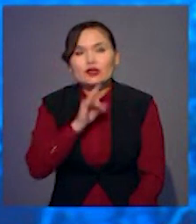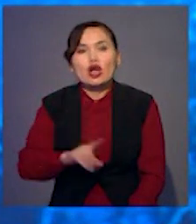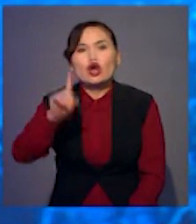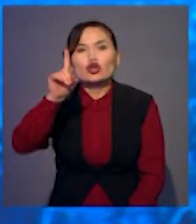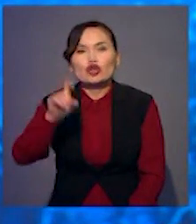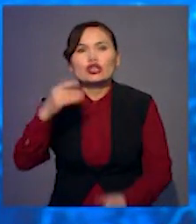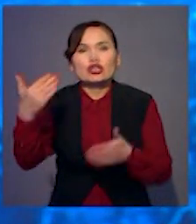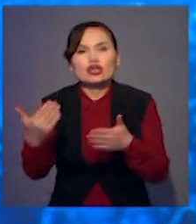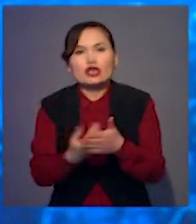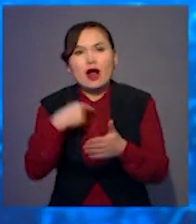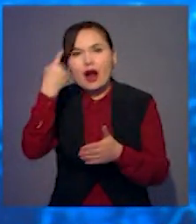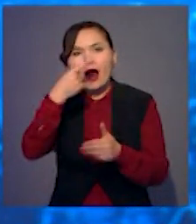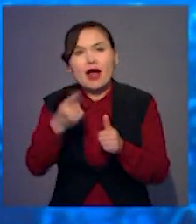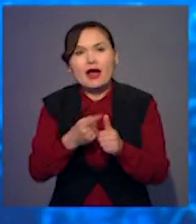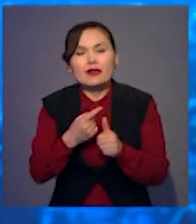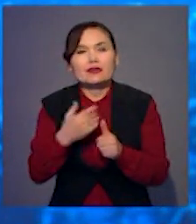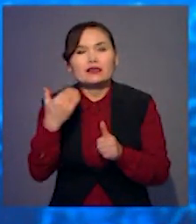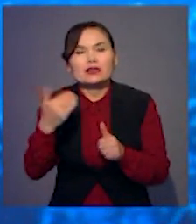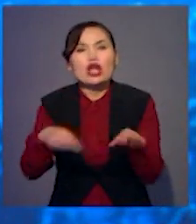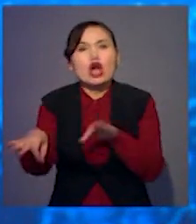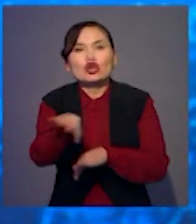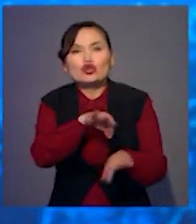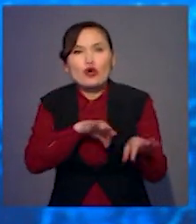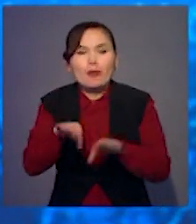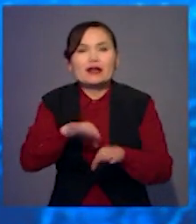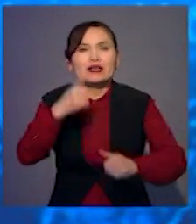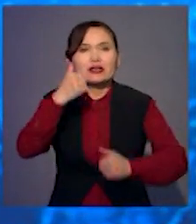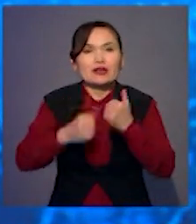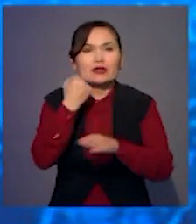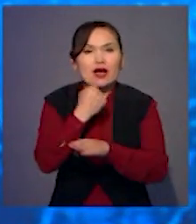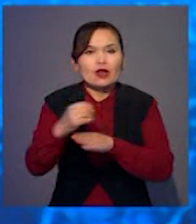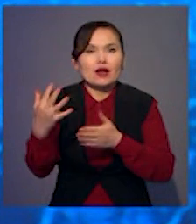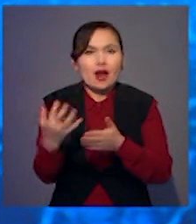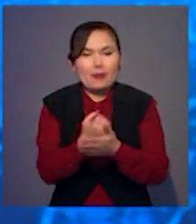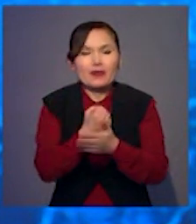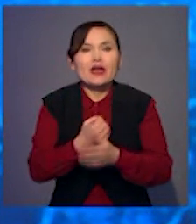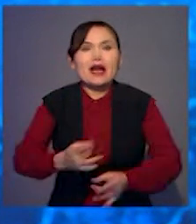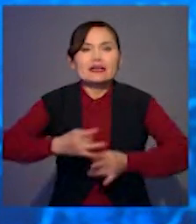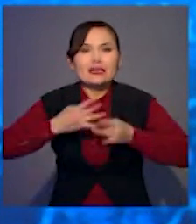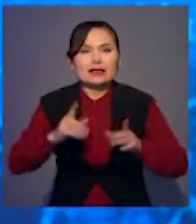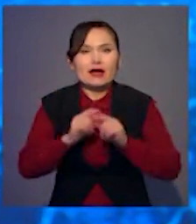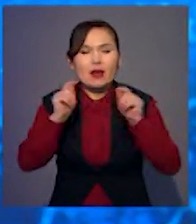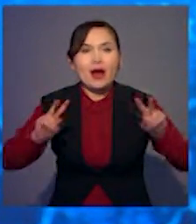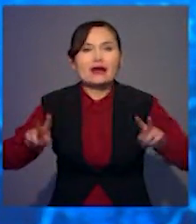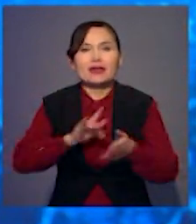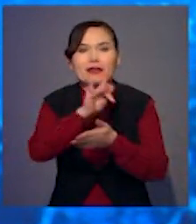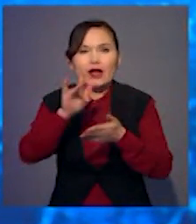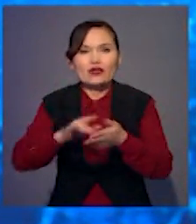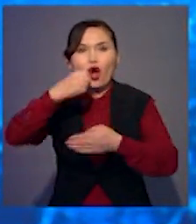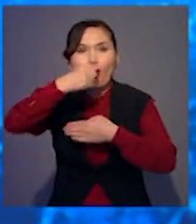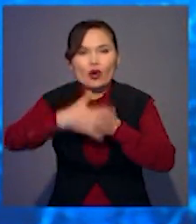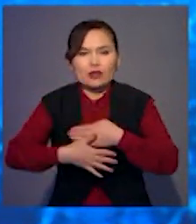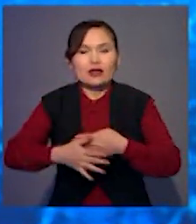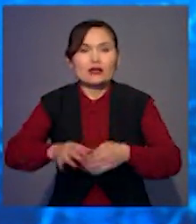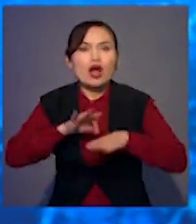Қазақстанның 100 жаңа есімі жобасының екінші кезең жеңімпаздары анықталды. Салтанатты рәсім дәл қазір Астанадағы Қазмедиа орталығында өтіп